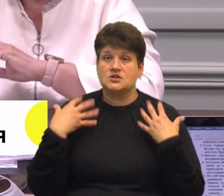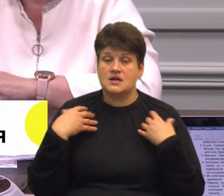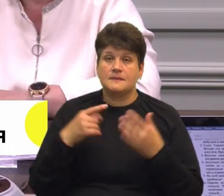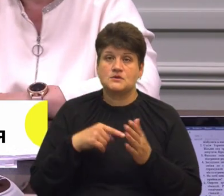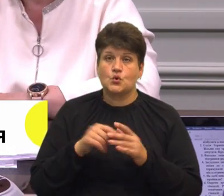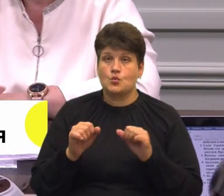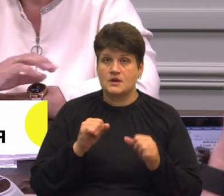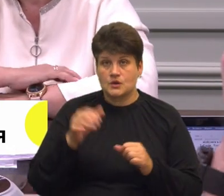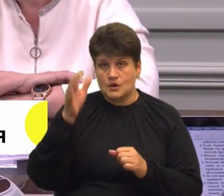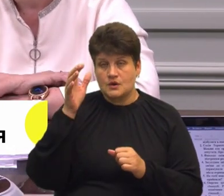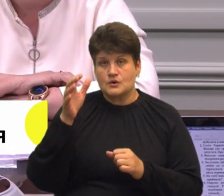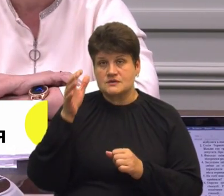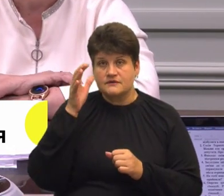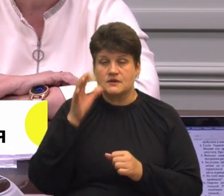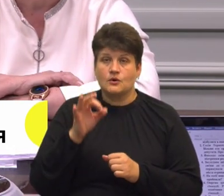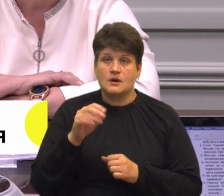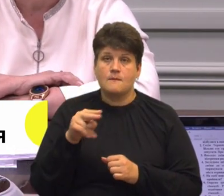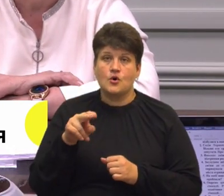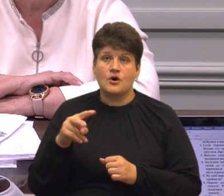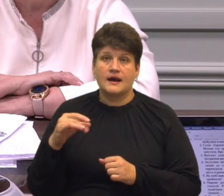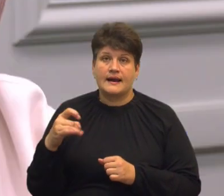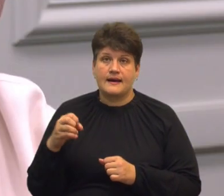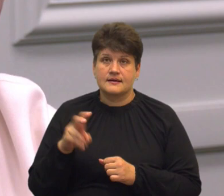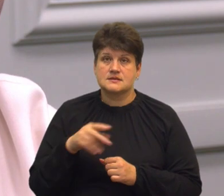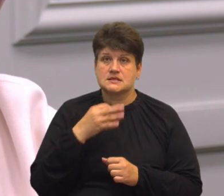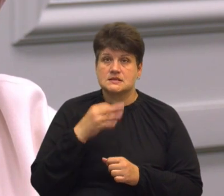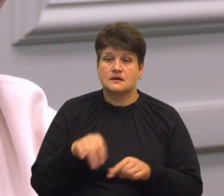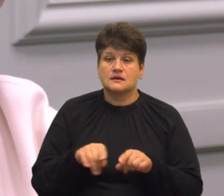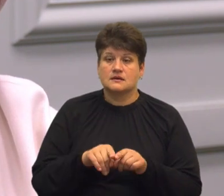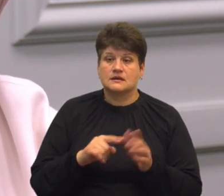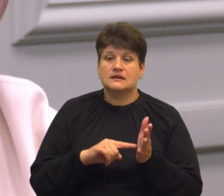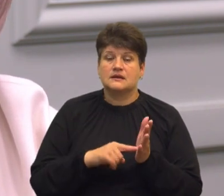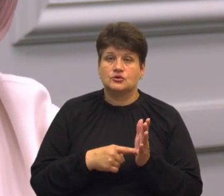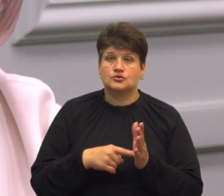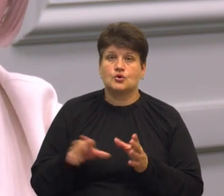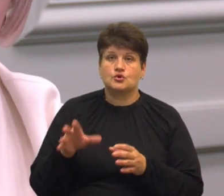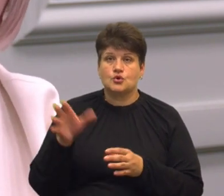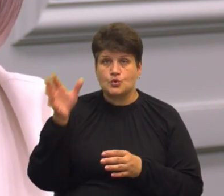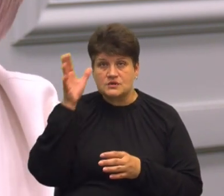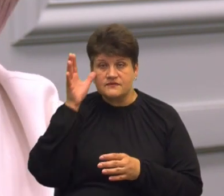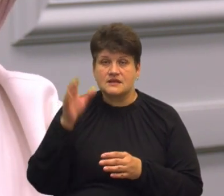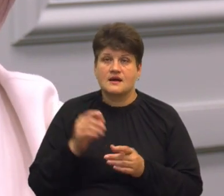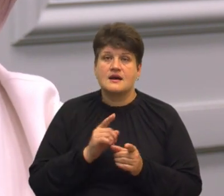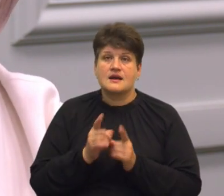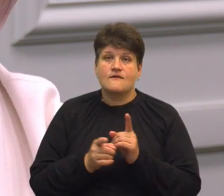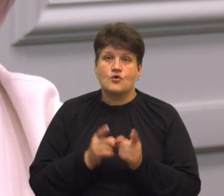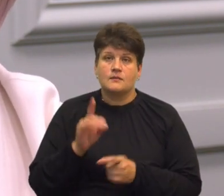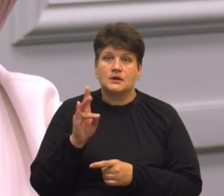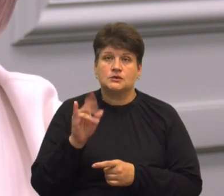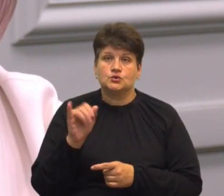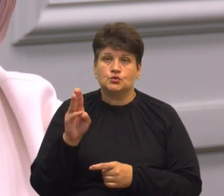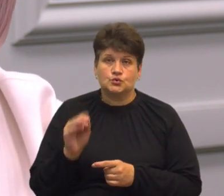освіти Ольга похиляк ситуацію прокоментувала так наголошую що освітня реформа нуш це початкова освіта